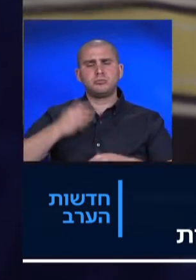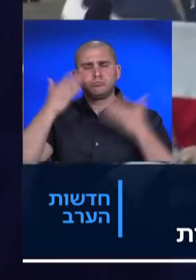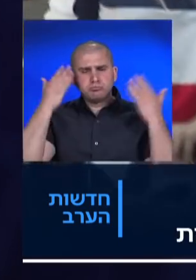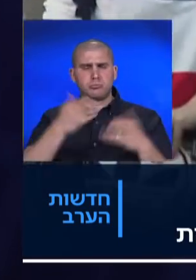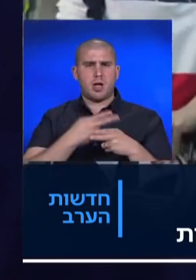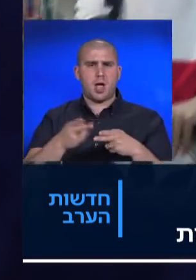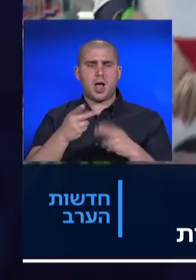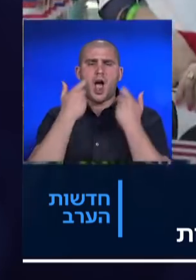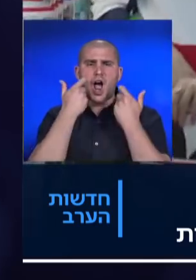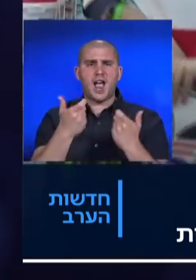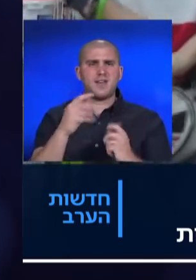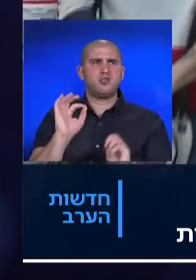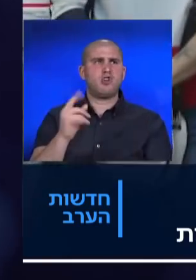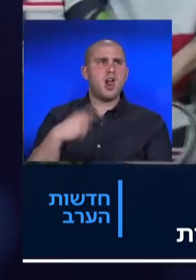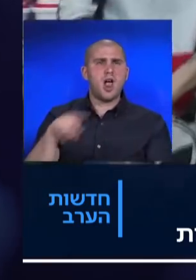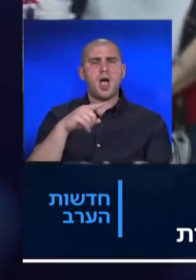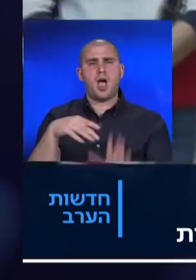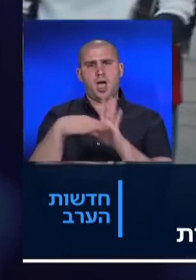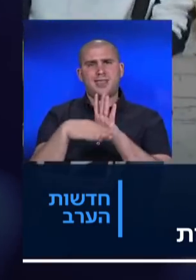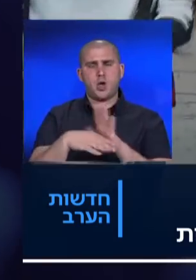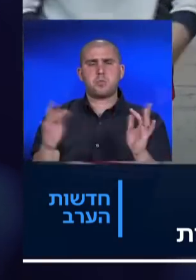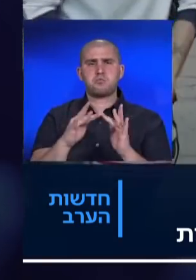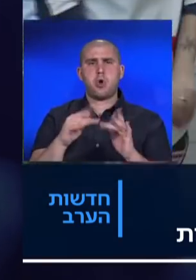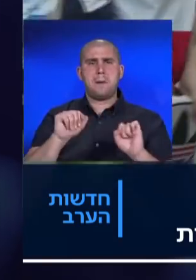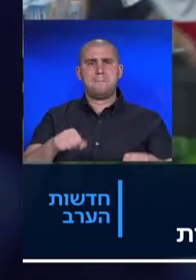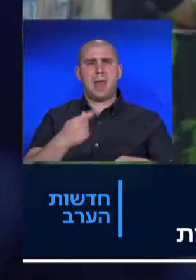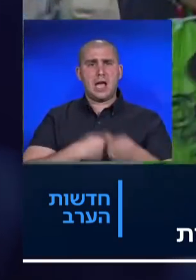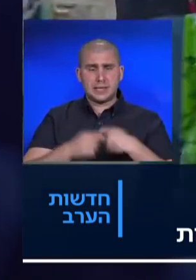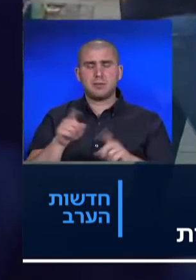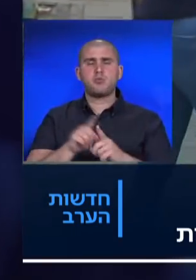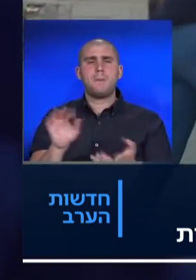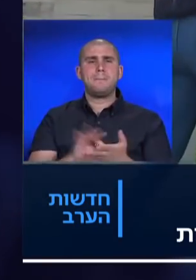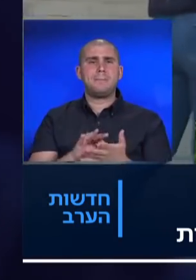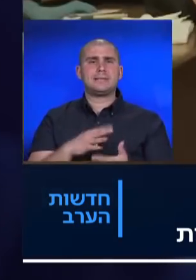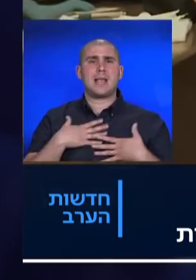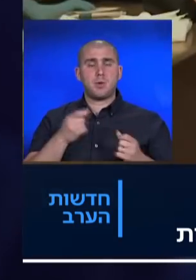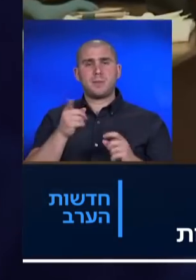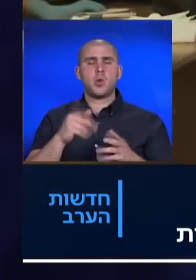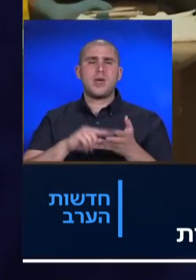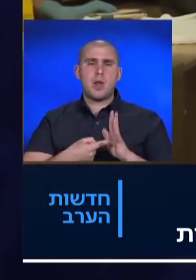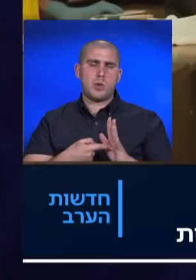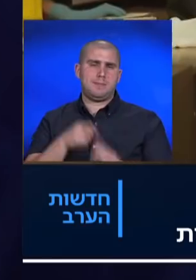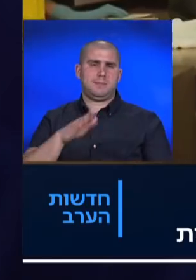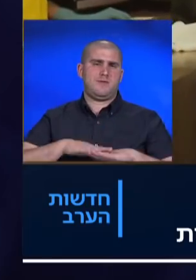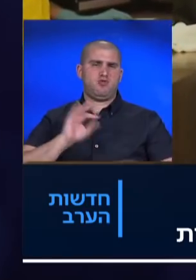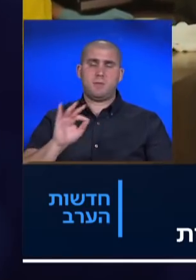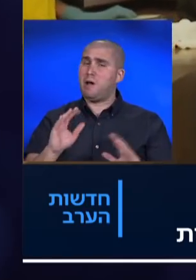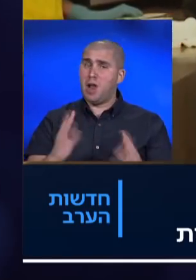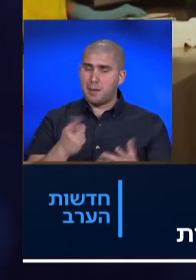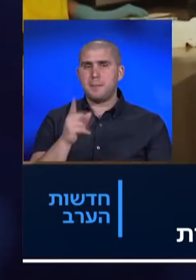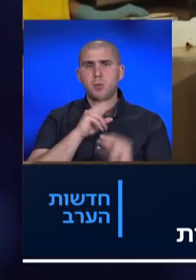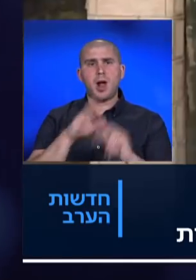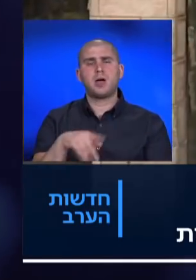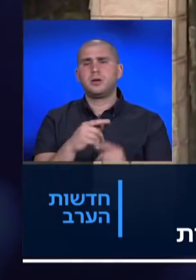אותם הנחיות מול בעלי עסקים, תחת משרד הבריאות. הם יהיו ייעודיים לזה. למה? כי מדברים על שורה של